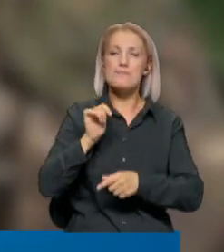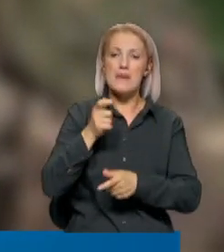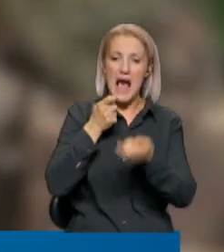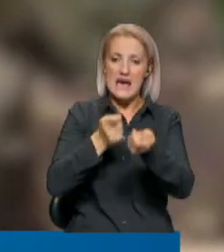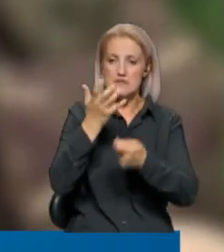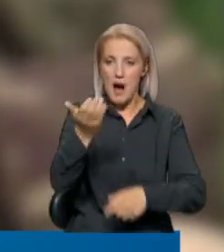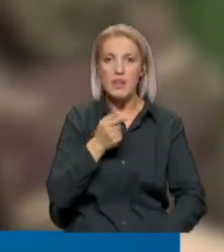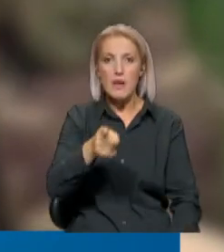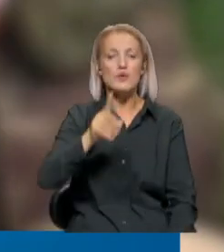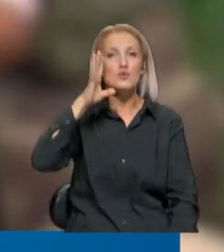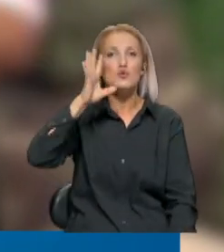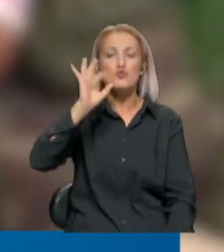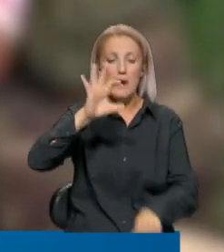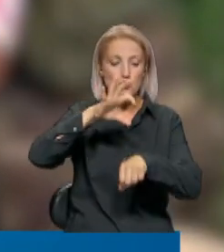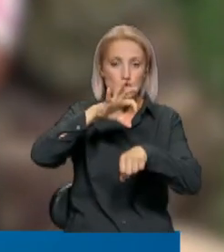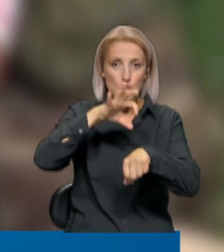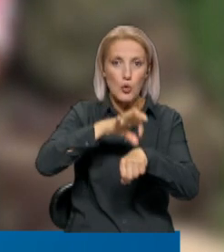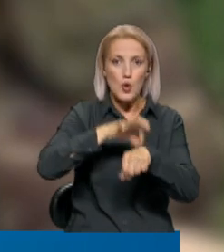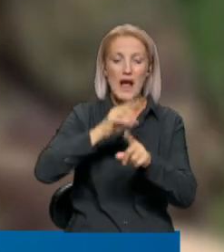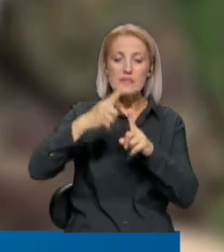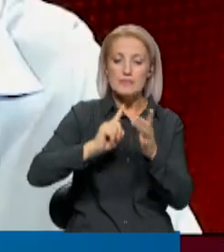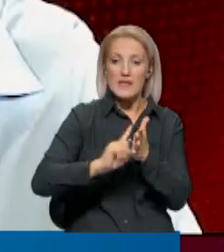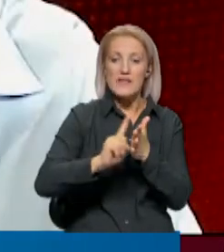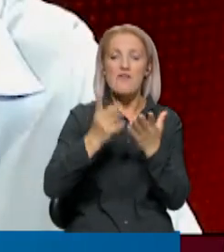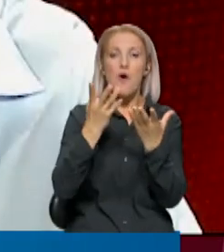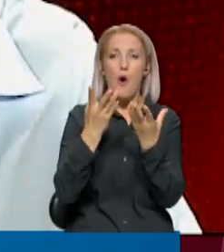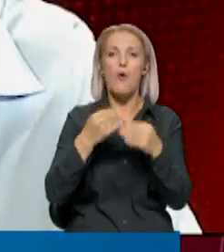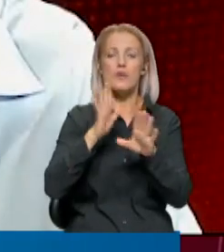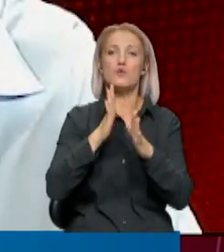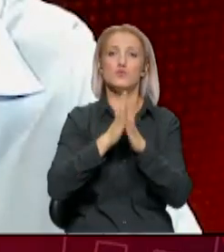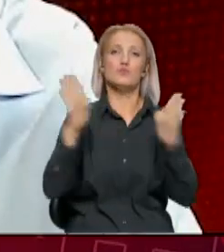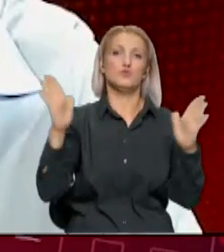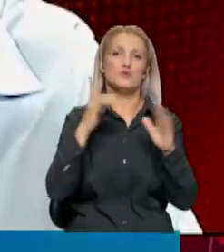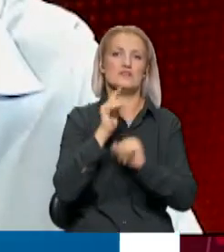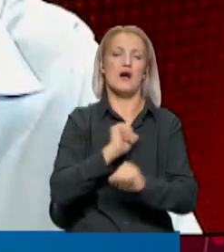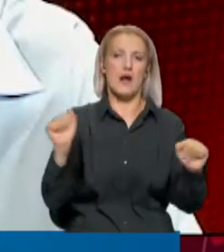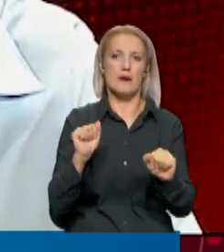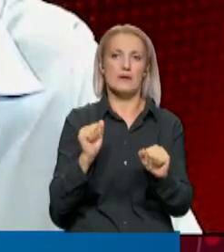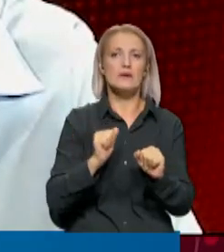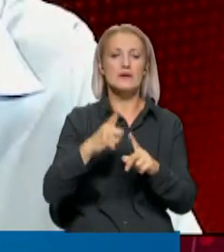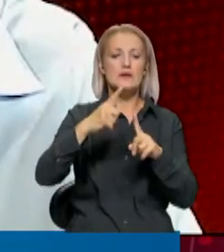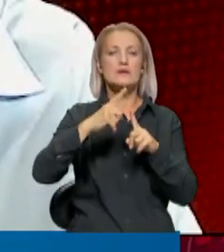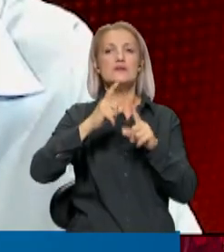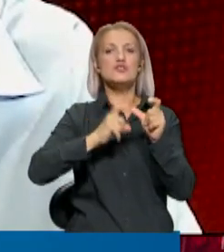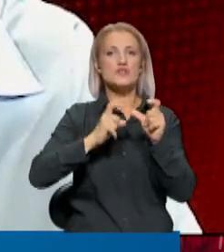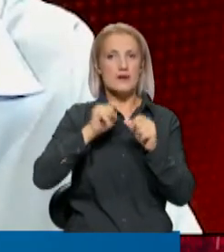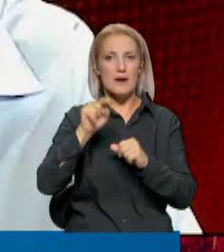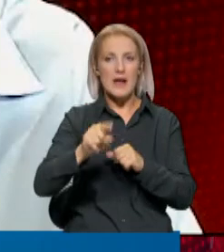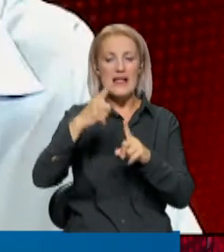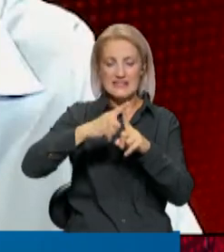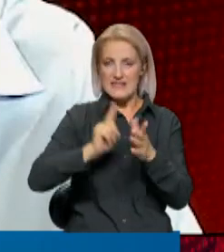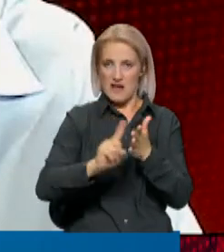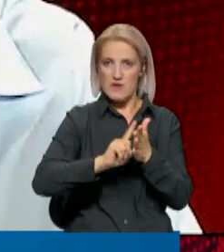doktorlar tarafından tedavi edilmediği için büyük bedeller ödediler. Çatışma bölgesinden alınıyor, Şırnak Tümen bölgesine götürülüyor,